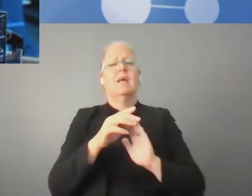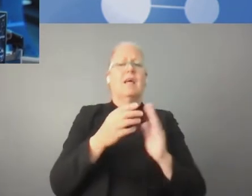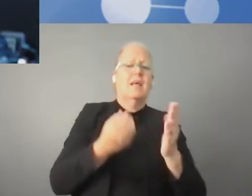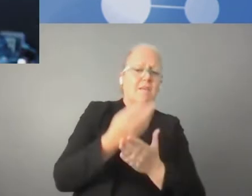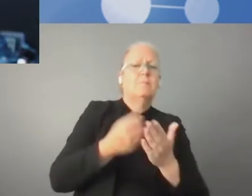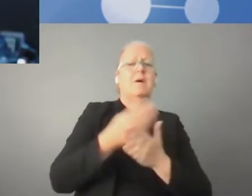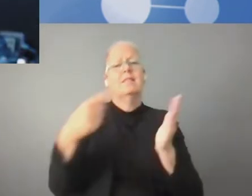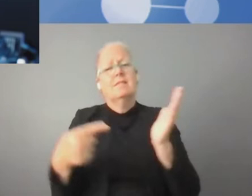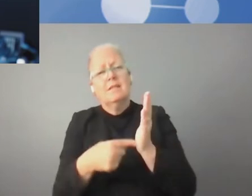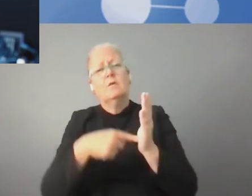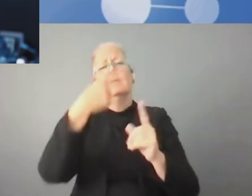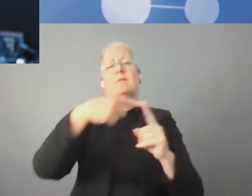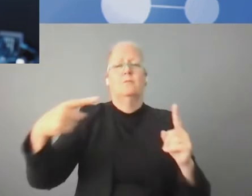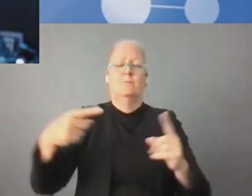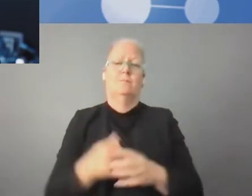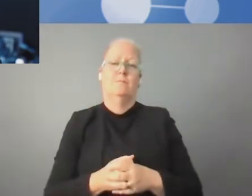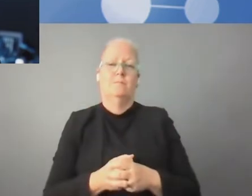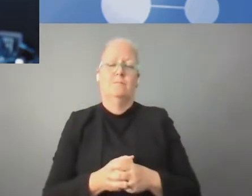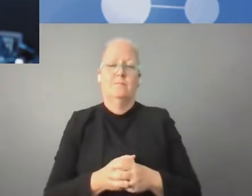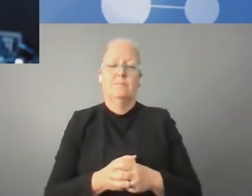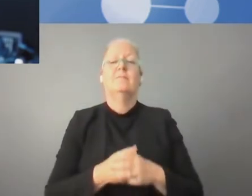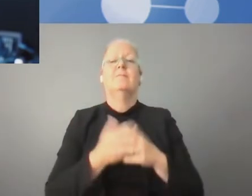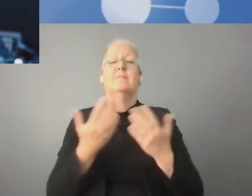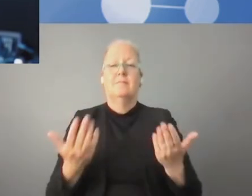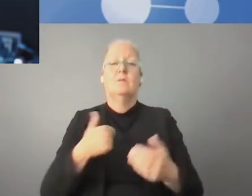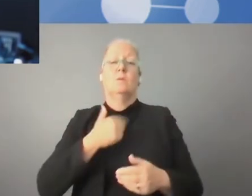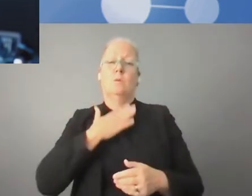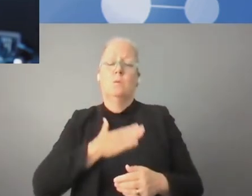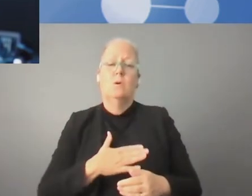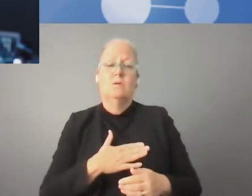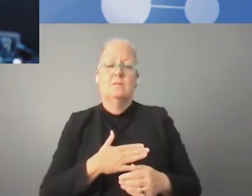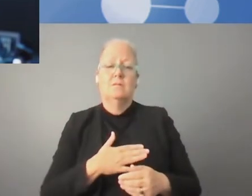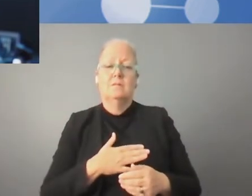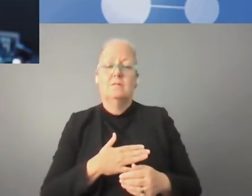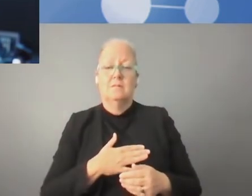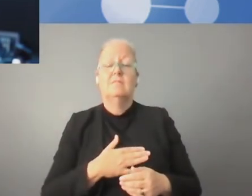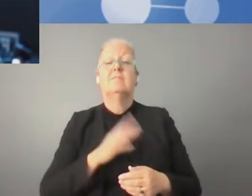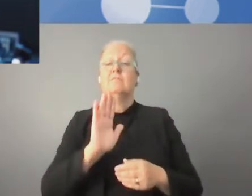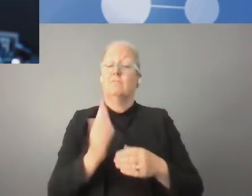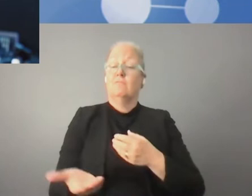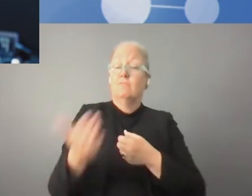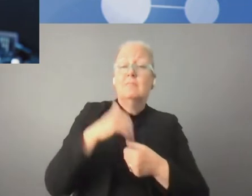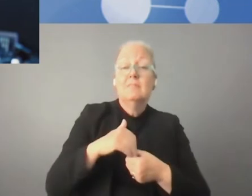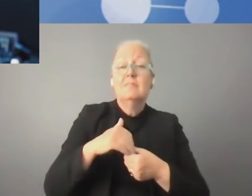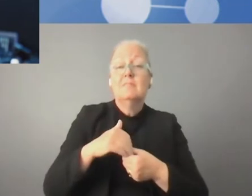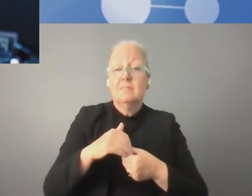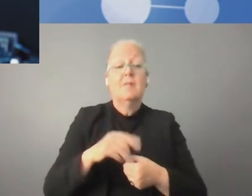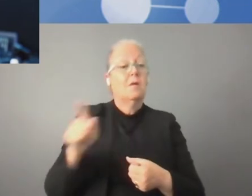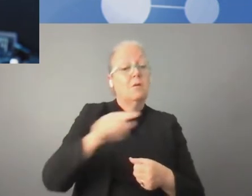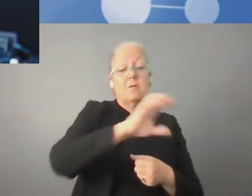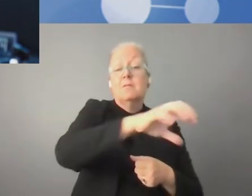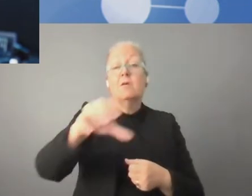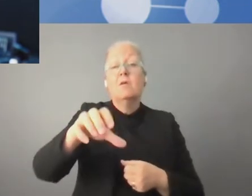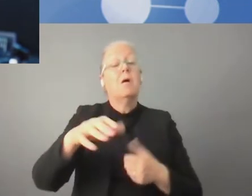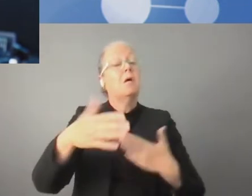所以这对我们来说是一个非常大的荣幸，而且也强调我们作为发展